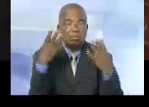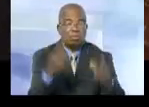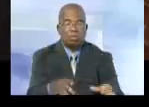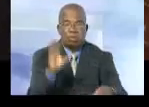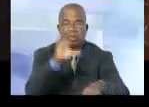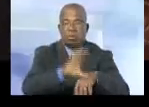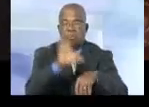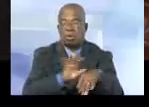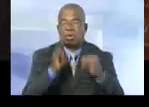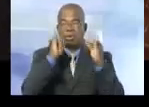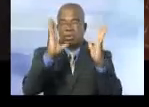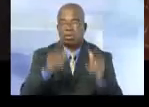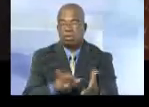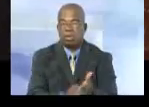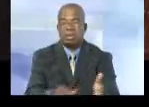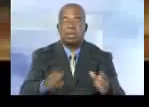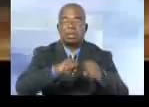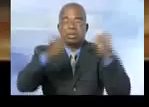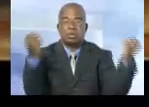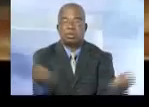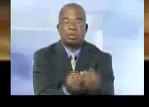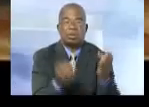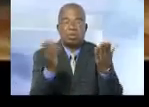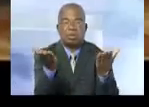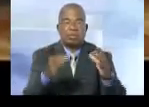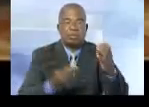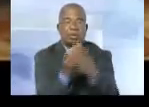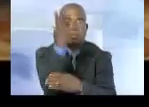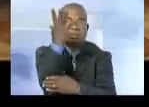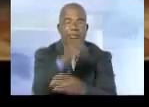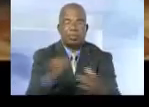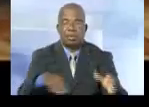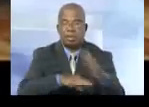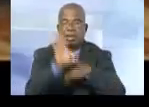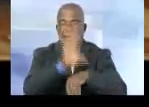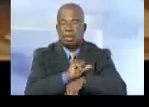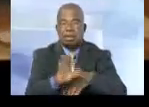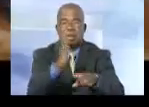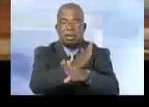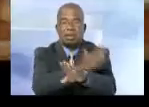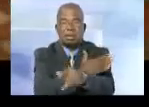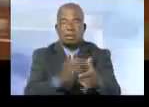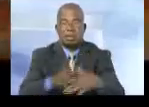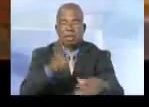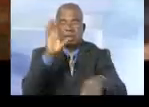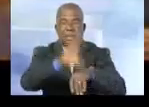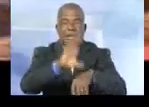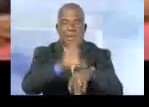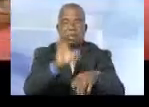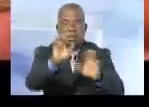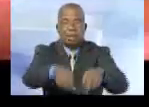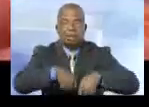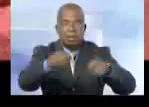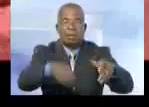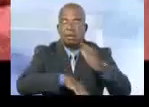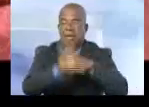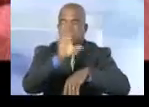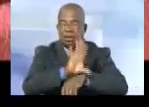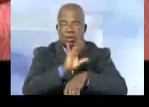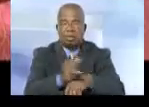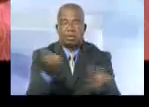cette société a décidé de promouvoir aux côtés de l'État ivoirien le développement de la cacaoculture en Côte